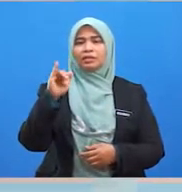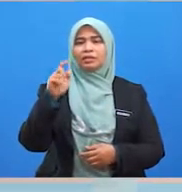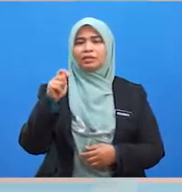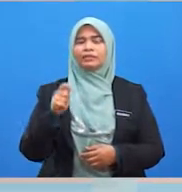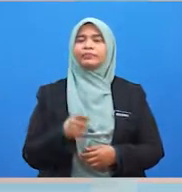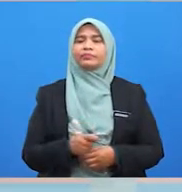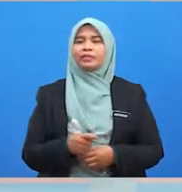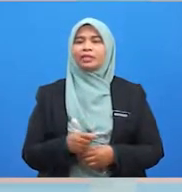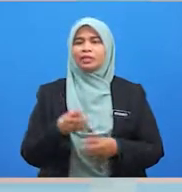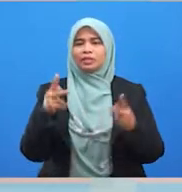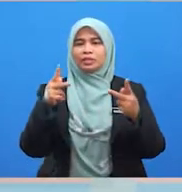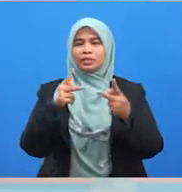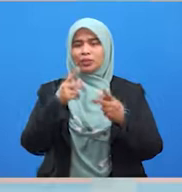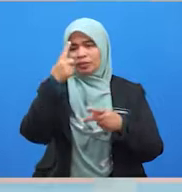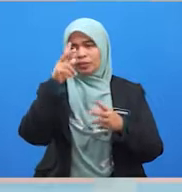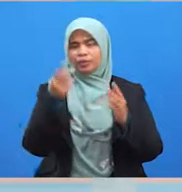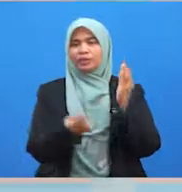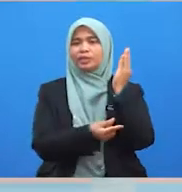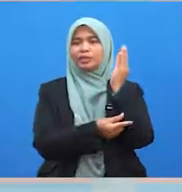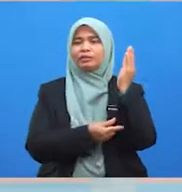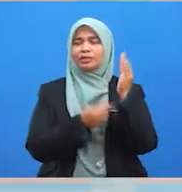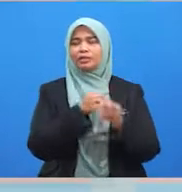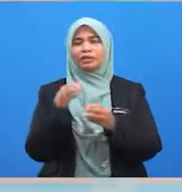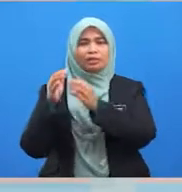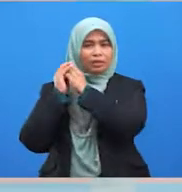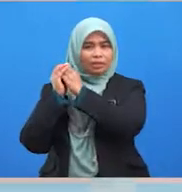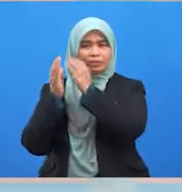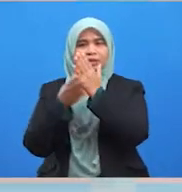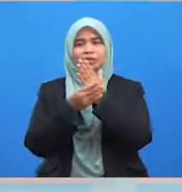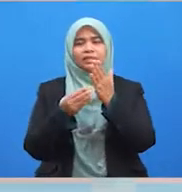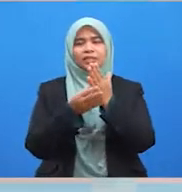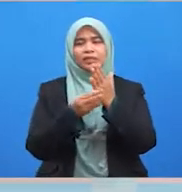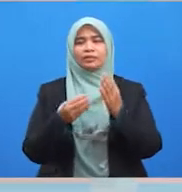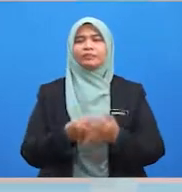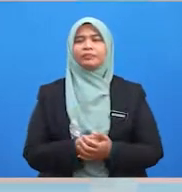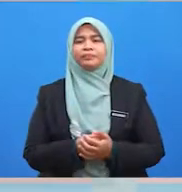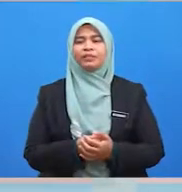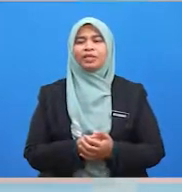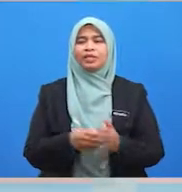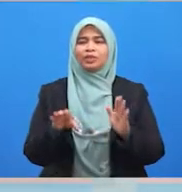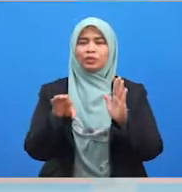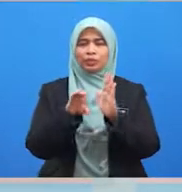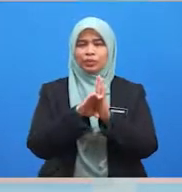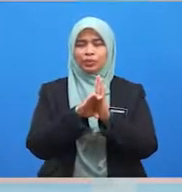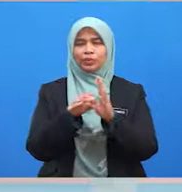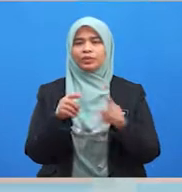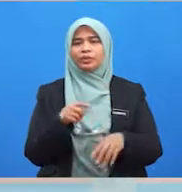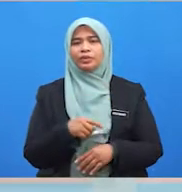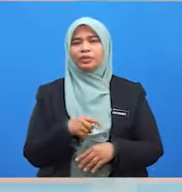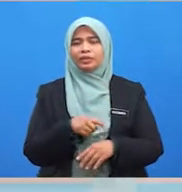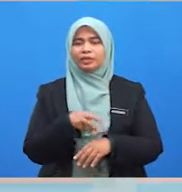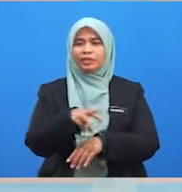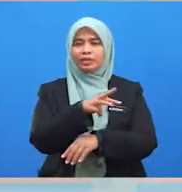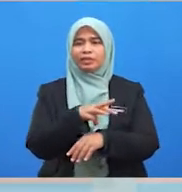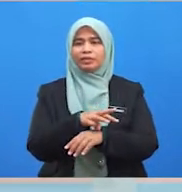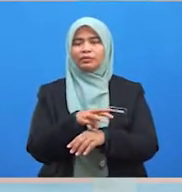yang sesuai ialah getah dan kelapa sawit. Untuk tanaman getah, contoh kawasan ialah di segi Tiga